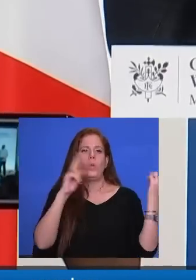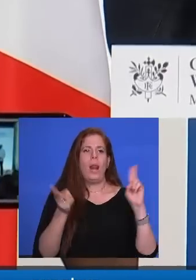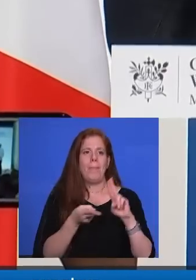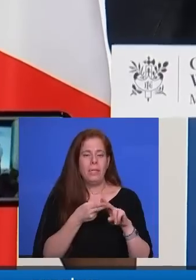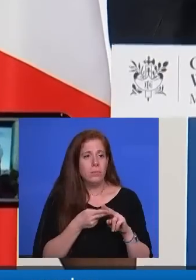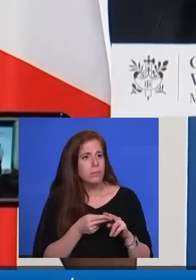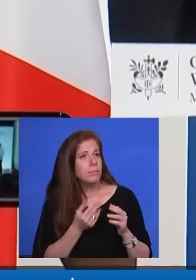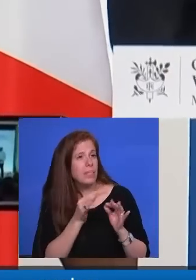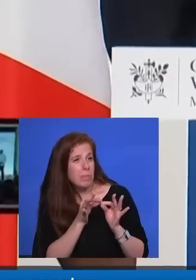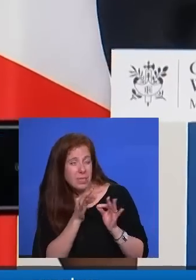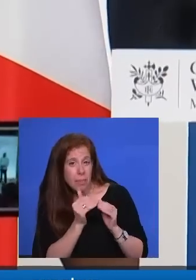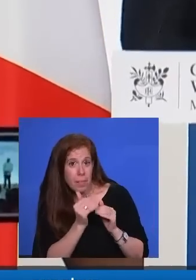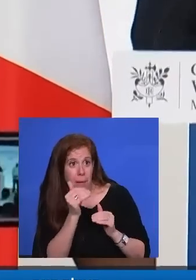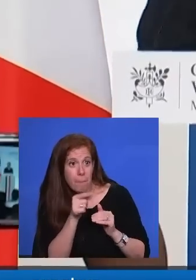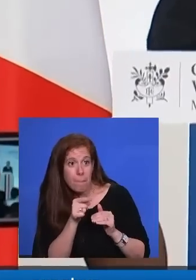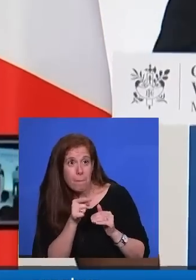main,